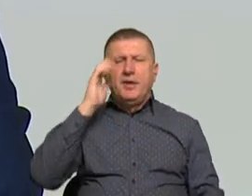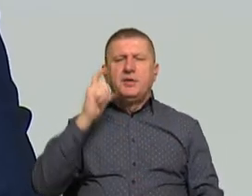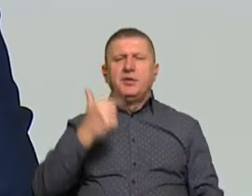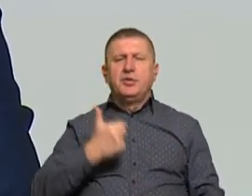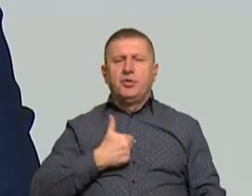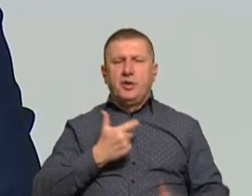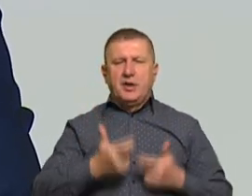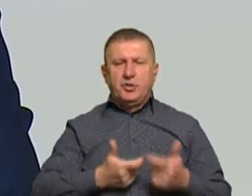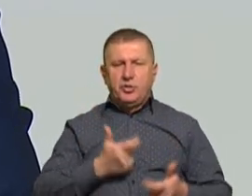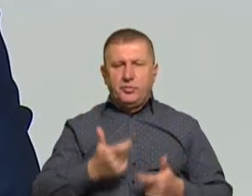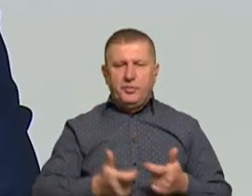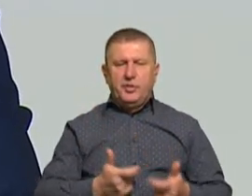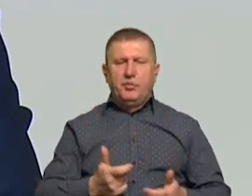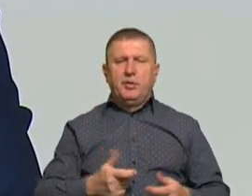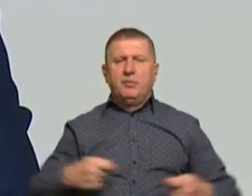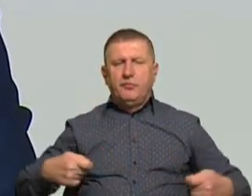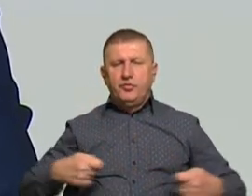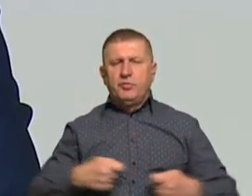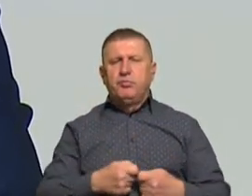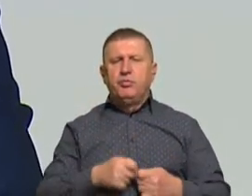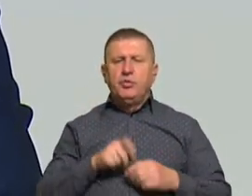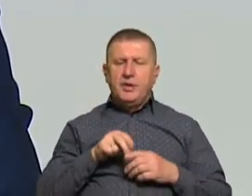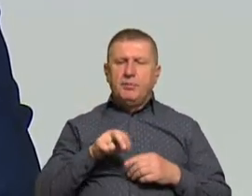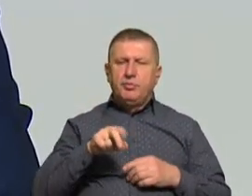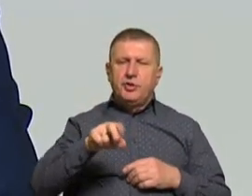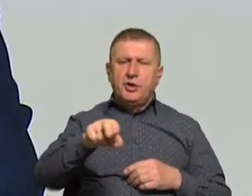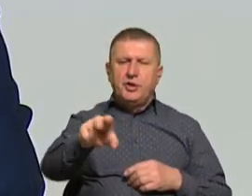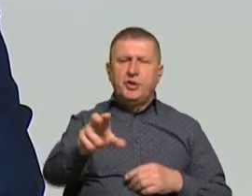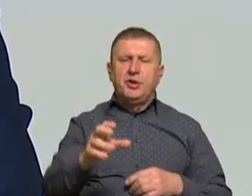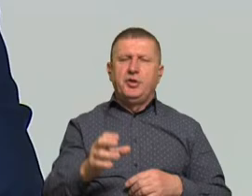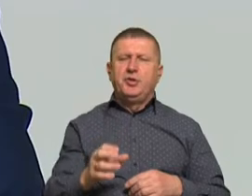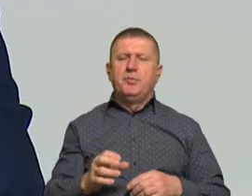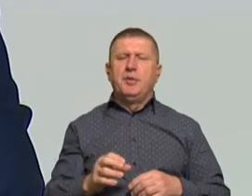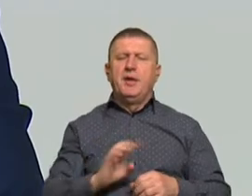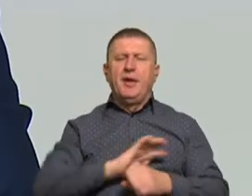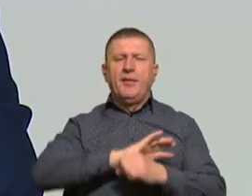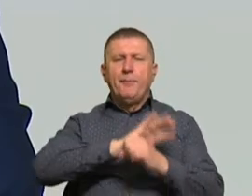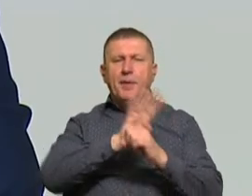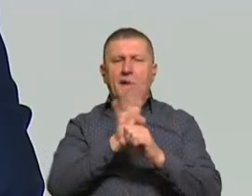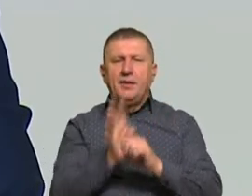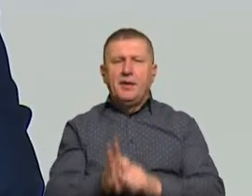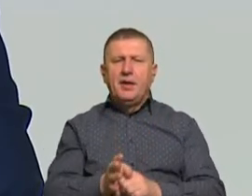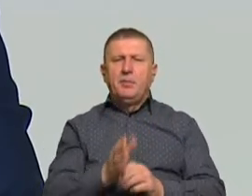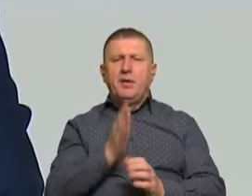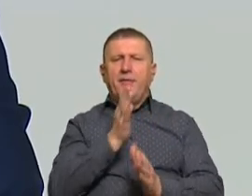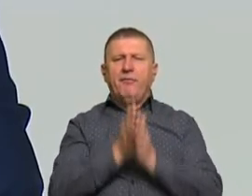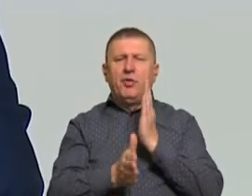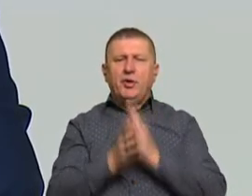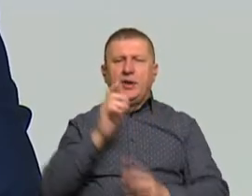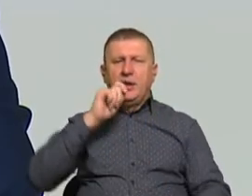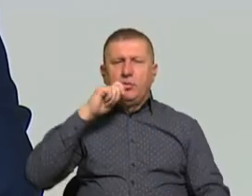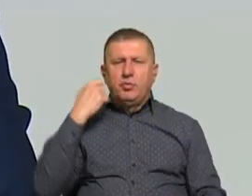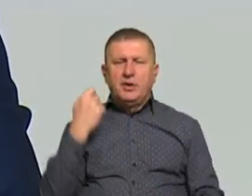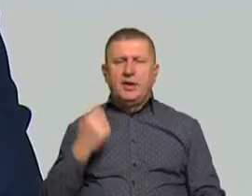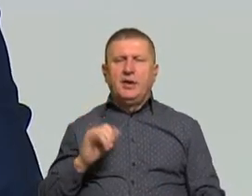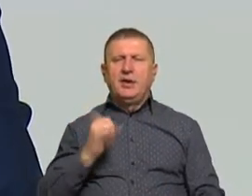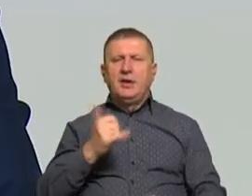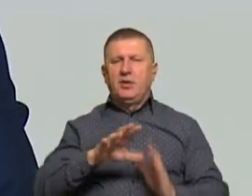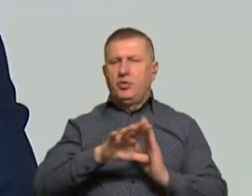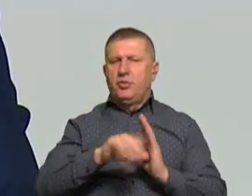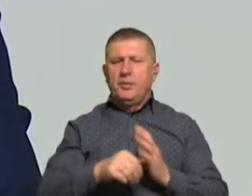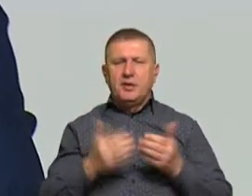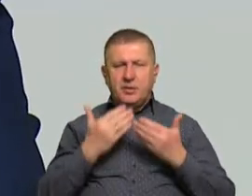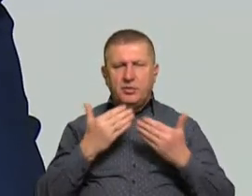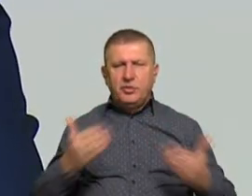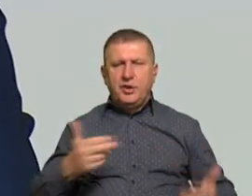spodziewać. Wspólnie przeszliśmy pandemię i kryzys związany z wojną w Ukrainie. Przeszliśmy jako miasto dzięki